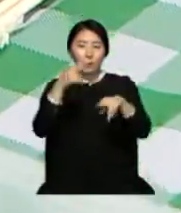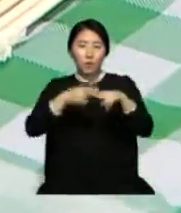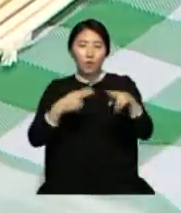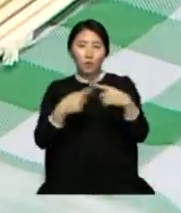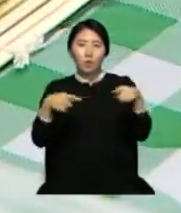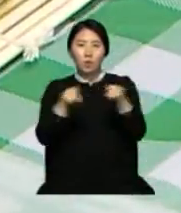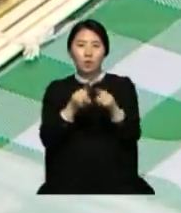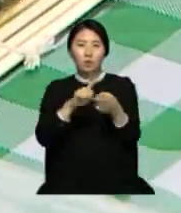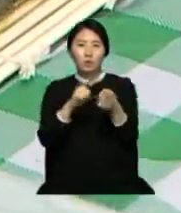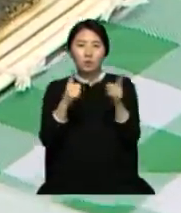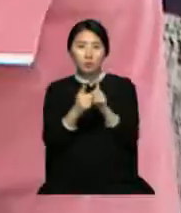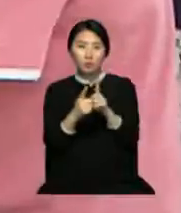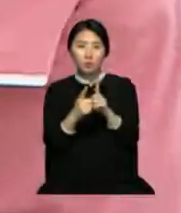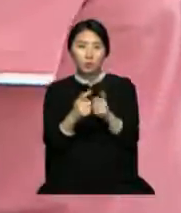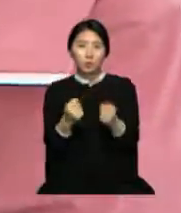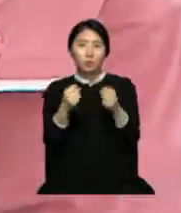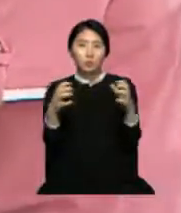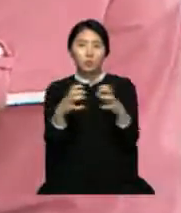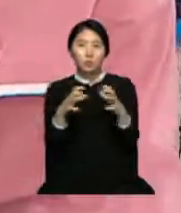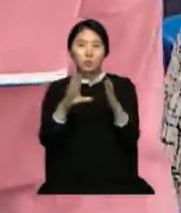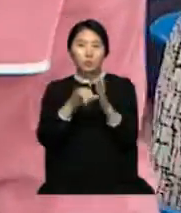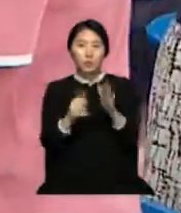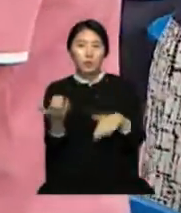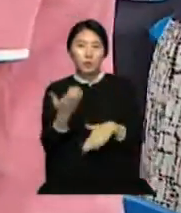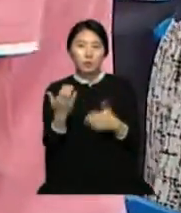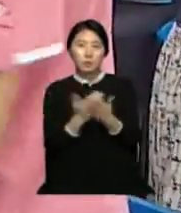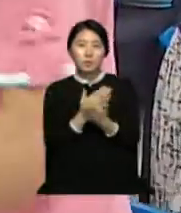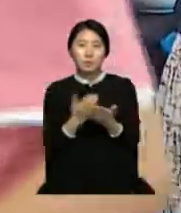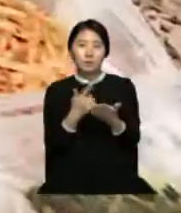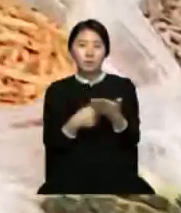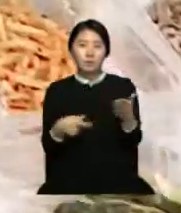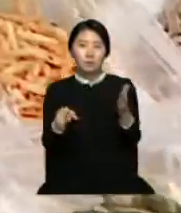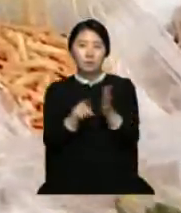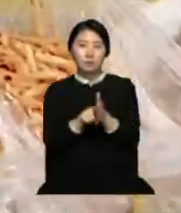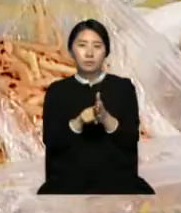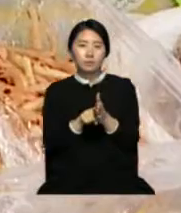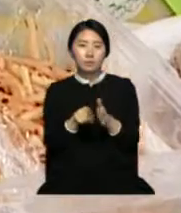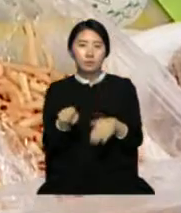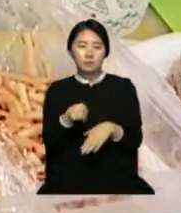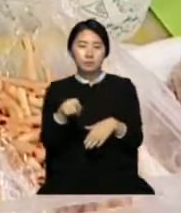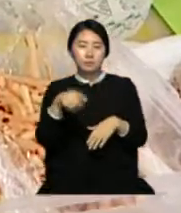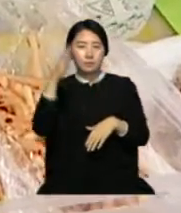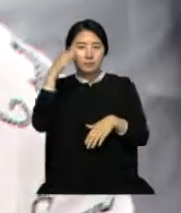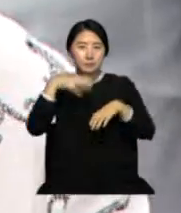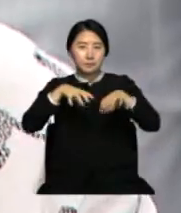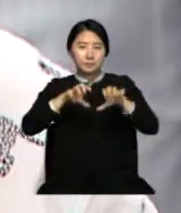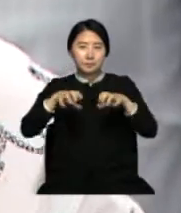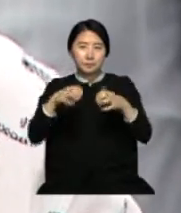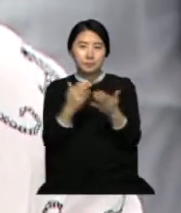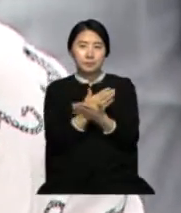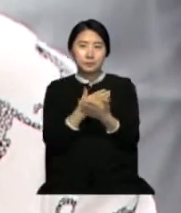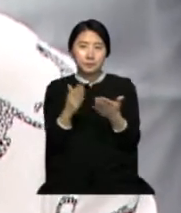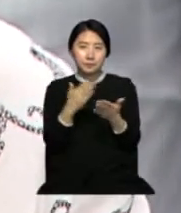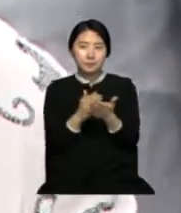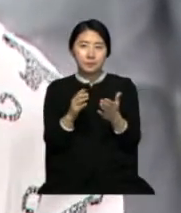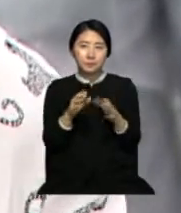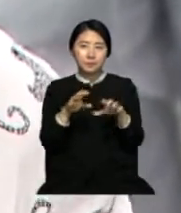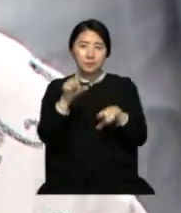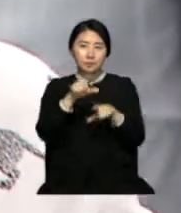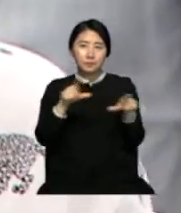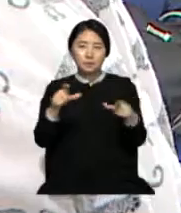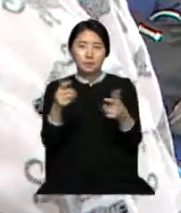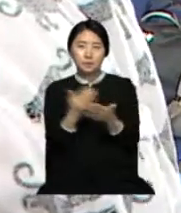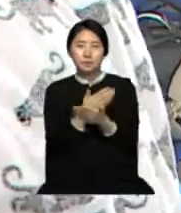함께하며 서로의 우위를 다지고 당시의 아픔을 나누기 위해서입니다. 이들은 김밥과 비빔밥, 잡채 등을 차례로 만들어